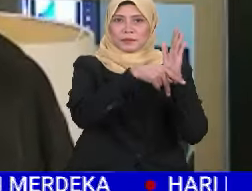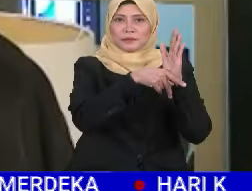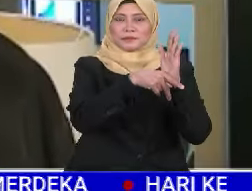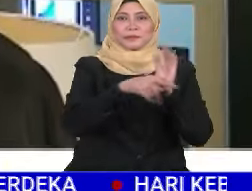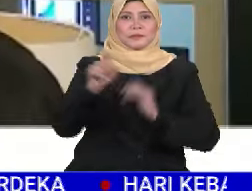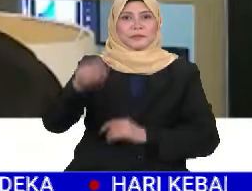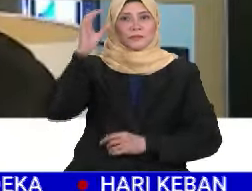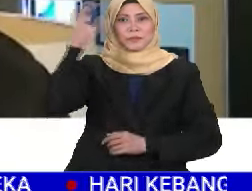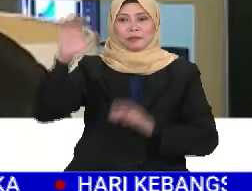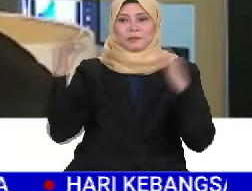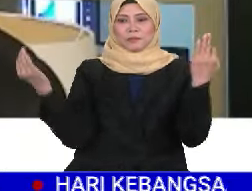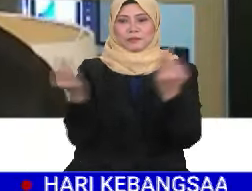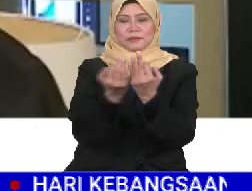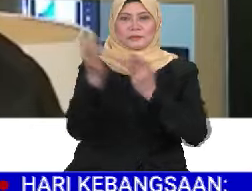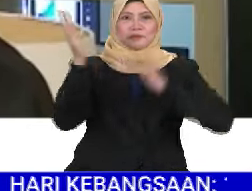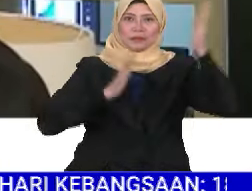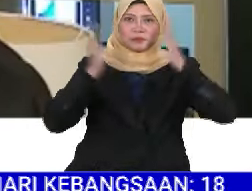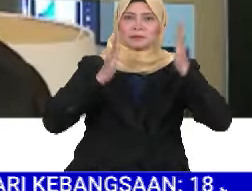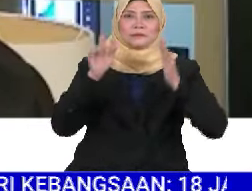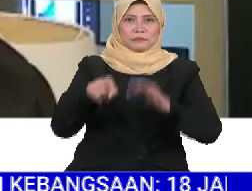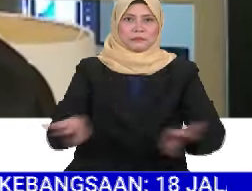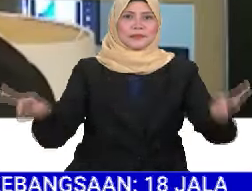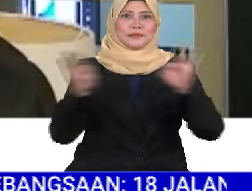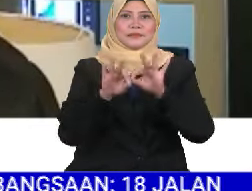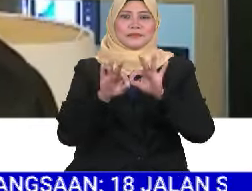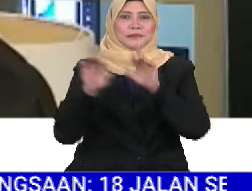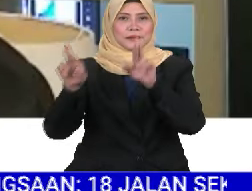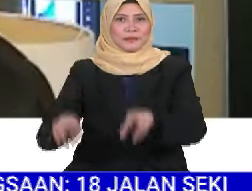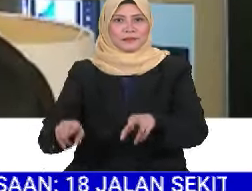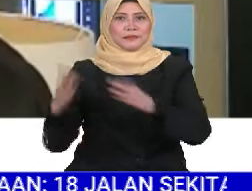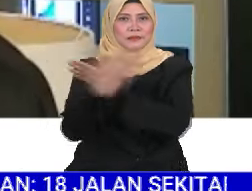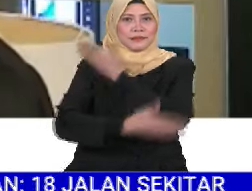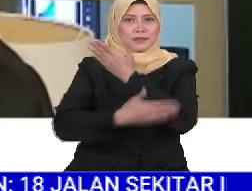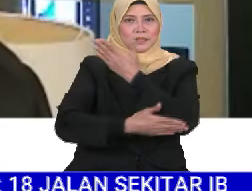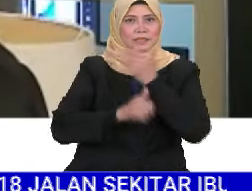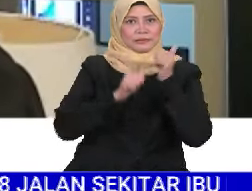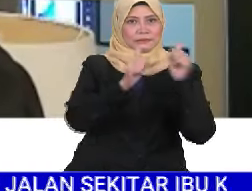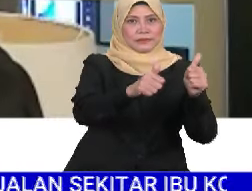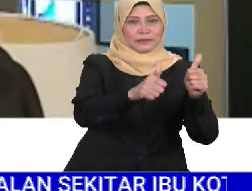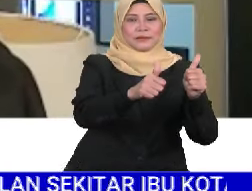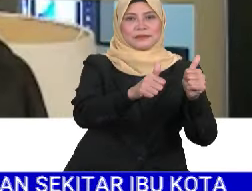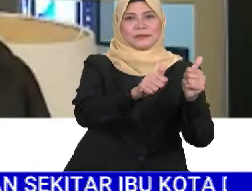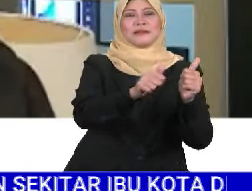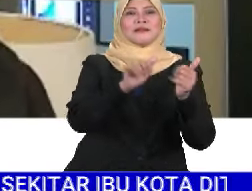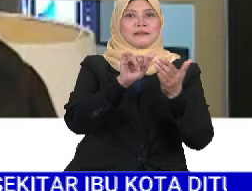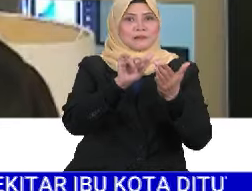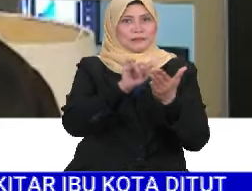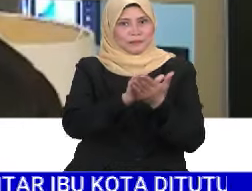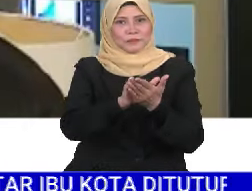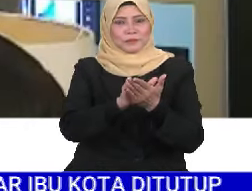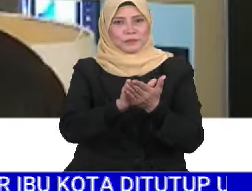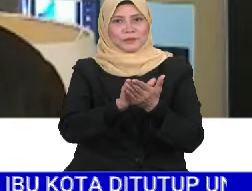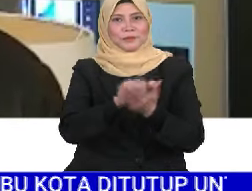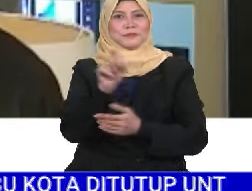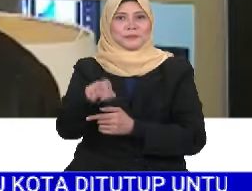konsep keluarga Malaysia itu dah ambil kira, iaitu kepentingan rakyat dan negara didahulukan. Itu yang sudah